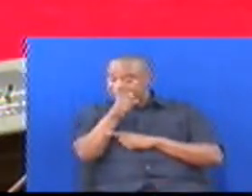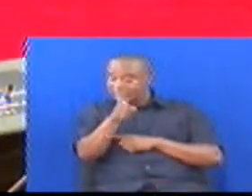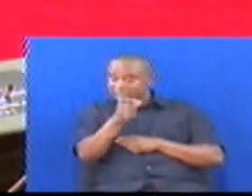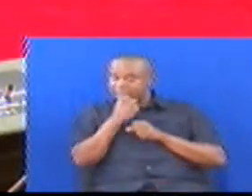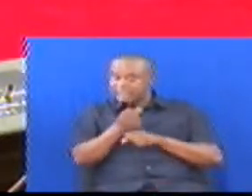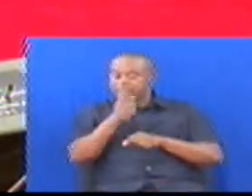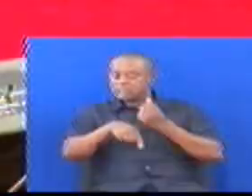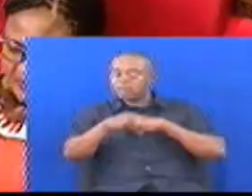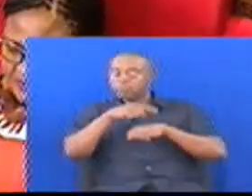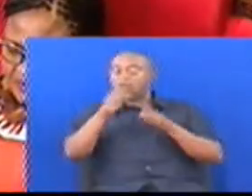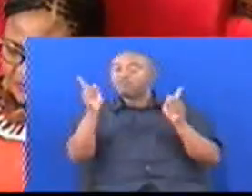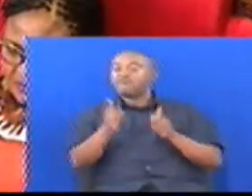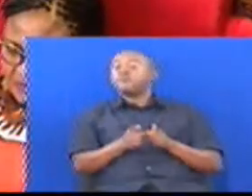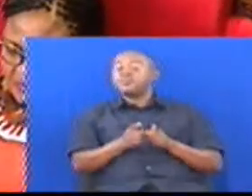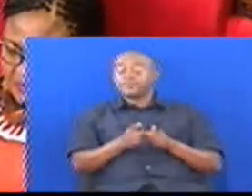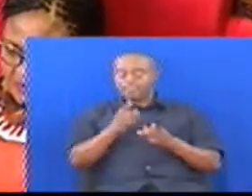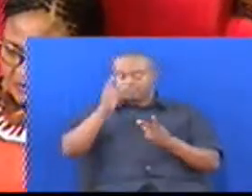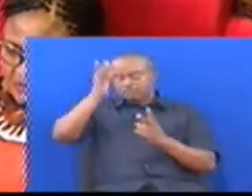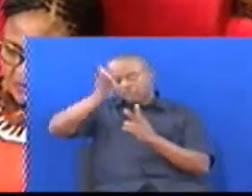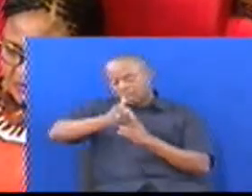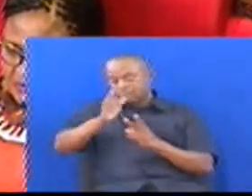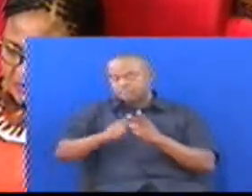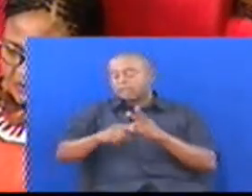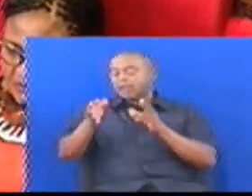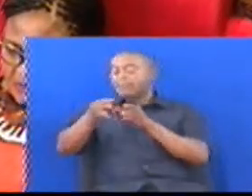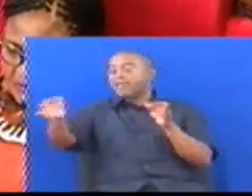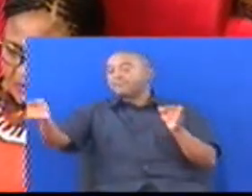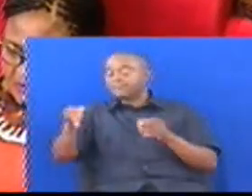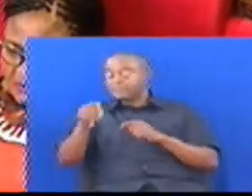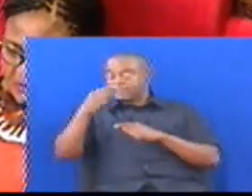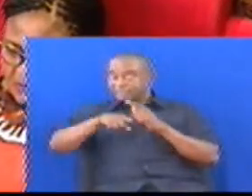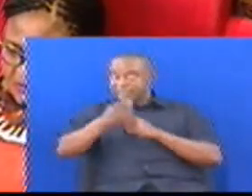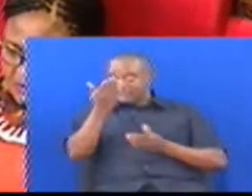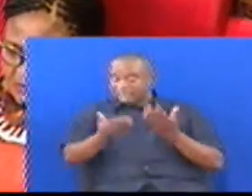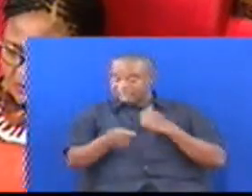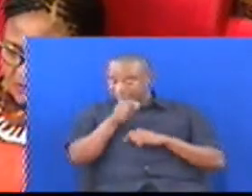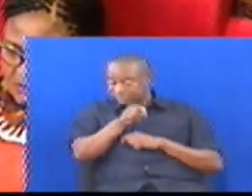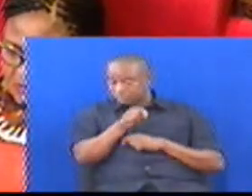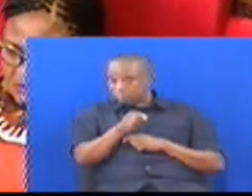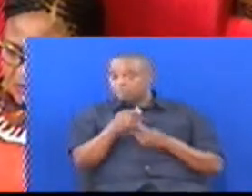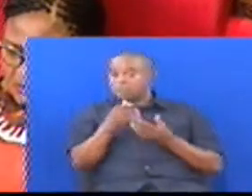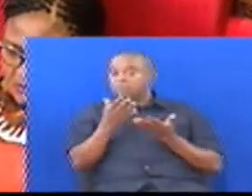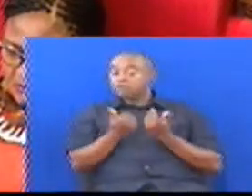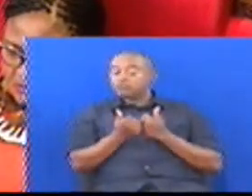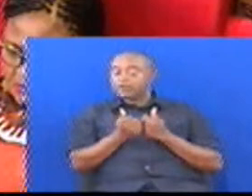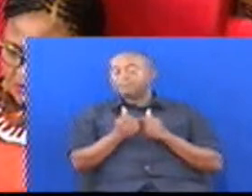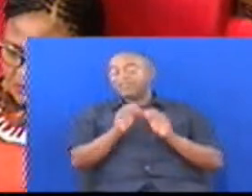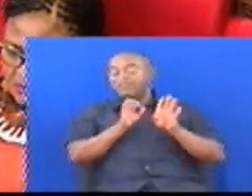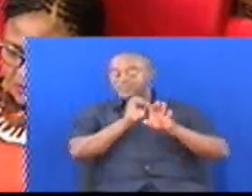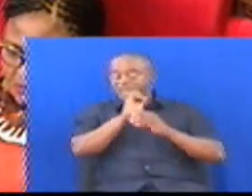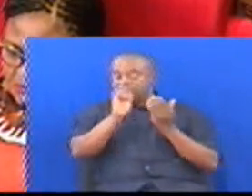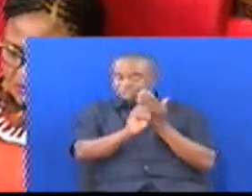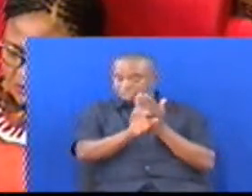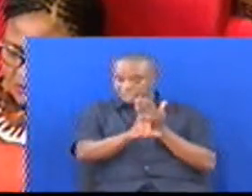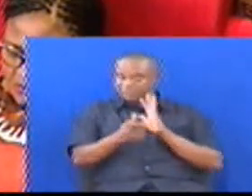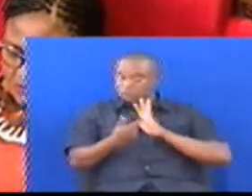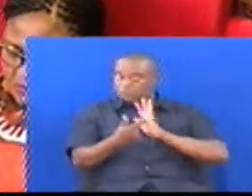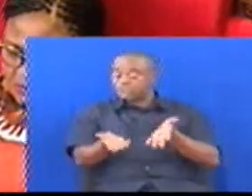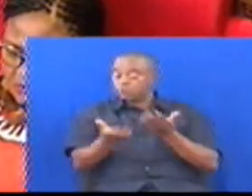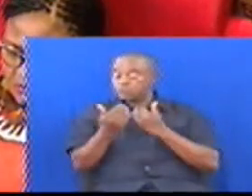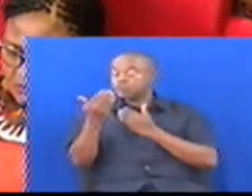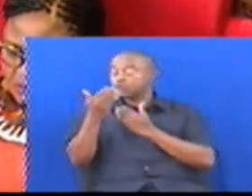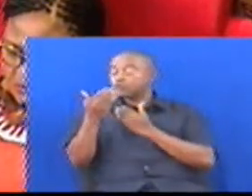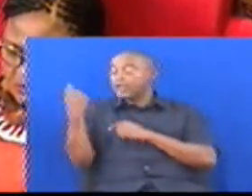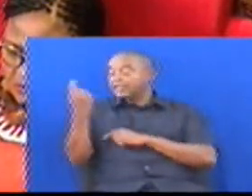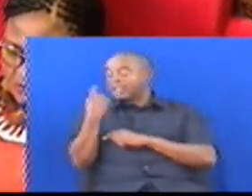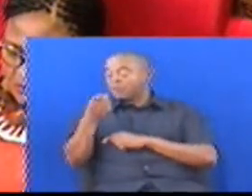muda mfupi, wakati na mrefu. Katika tathmini hiyo, viashiria vinavyopima uwezo wa nchi kukopa vinaonyesha